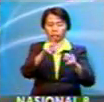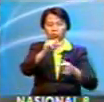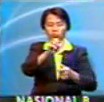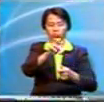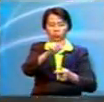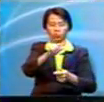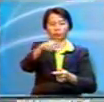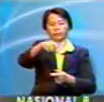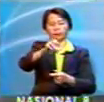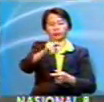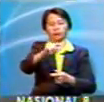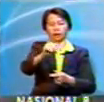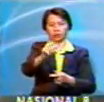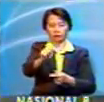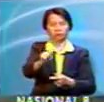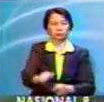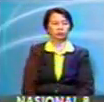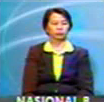Penaga.